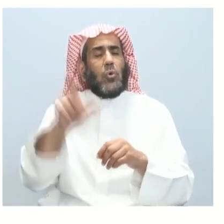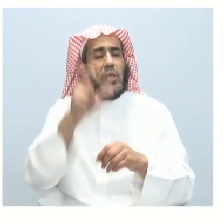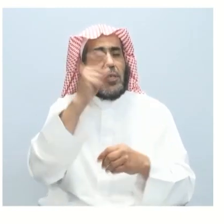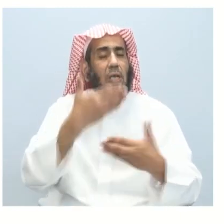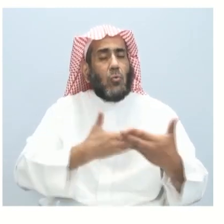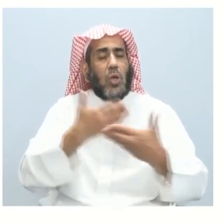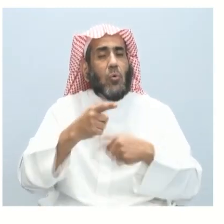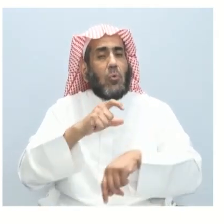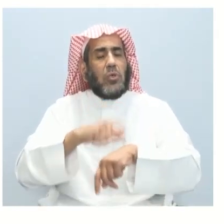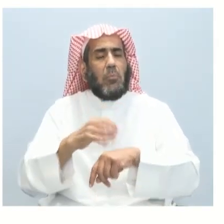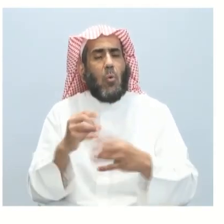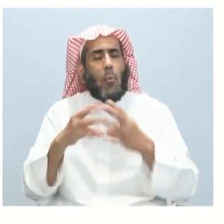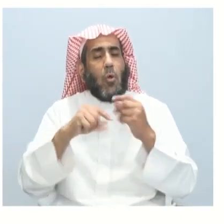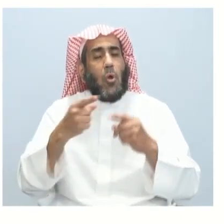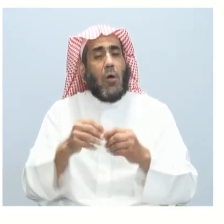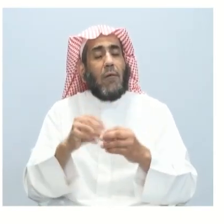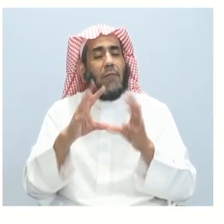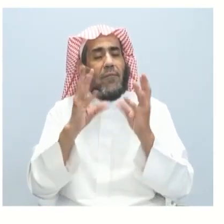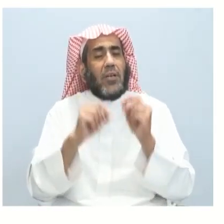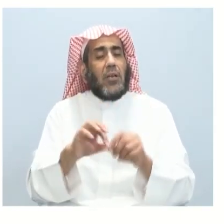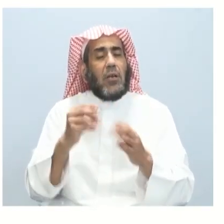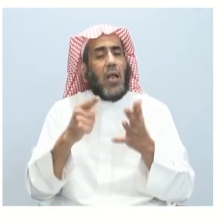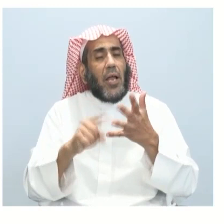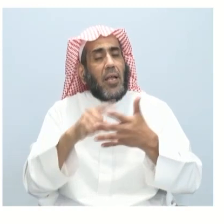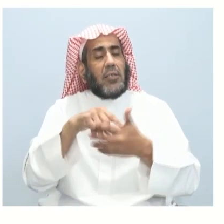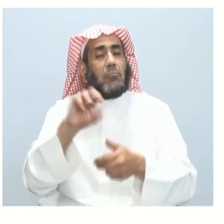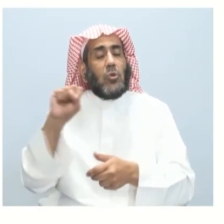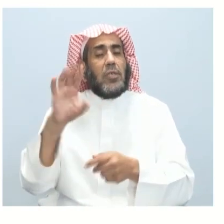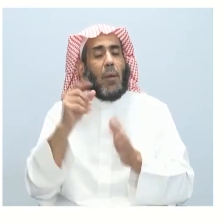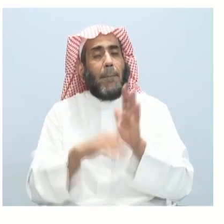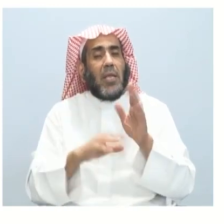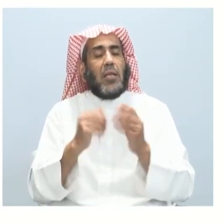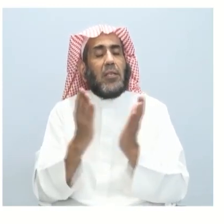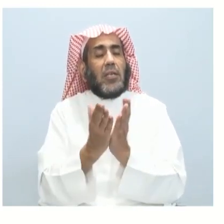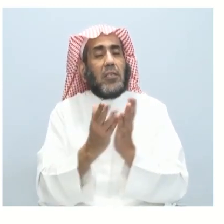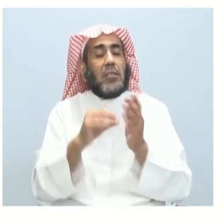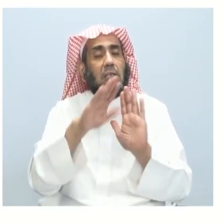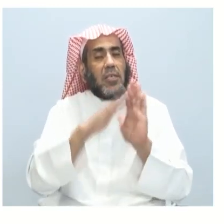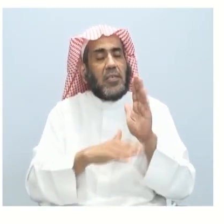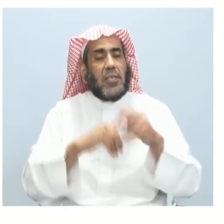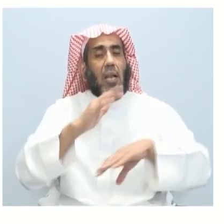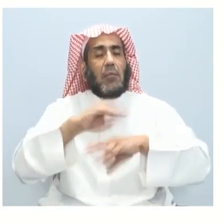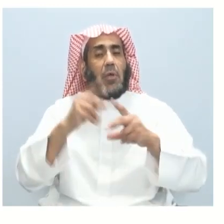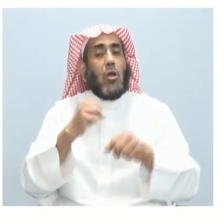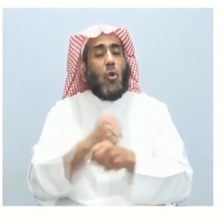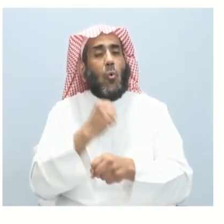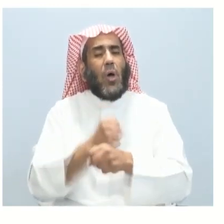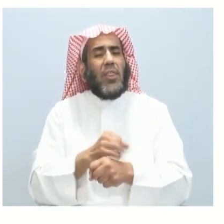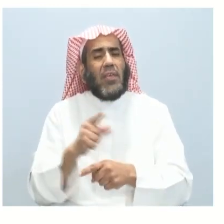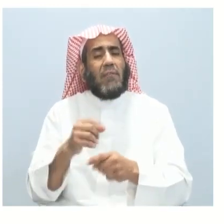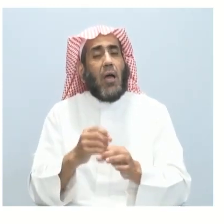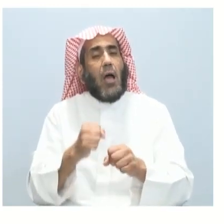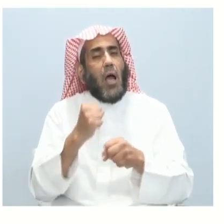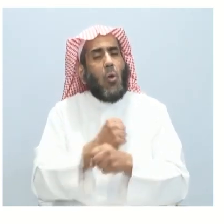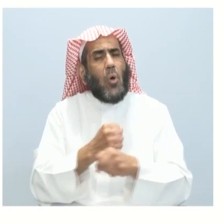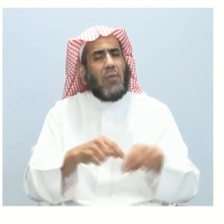والزمان بمعنى ان لكل فن عناصر مختصه به هو الذي يدرسه النص النص الادبي الوظيفه العمليه هذه وظيفه